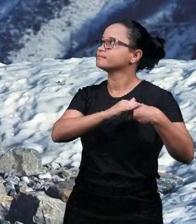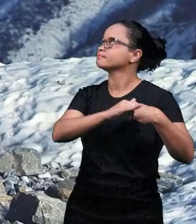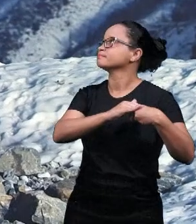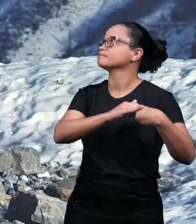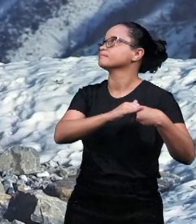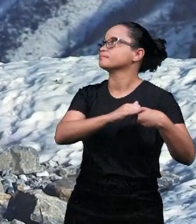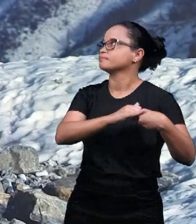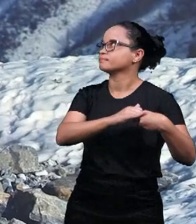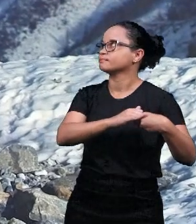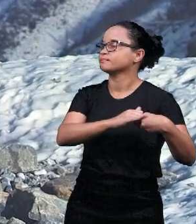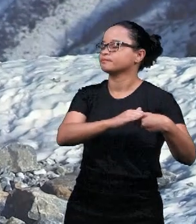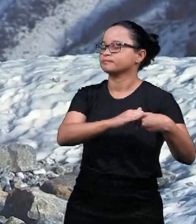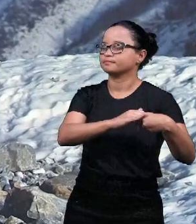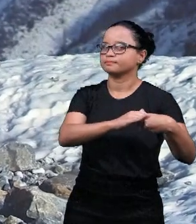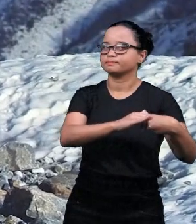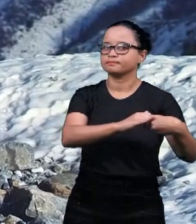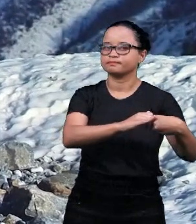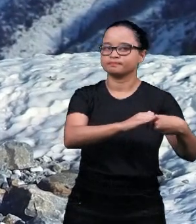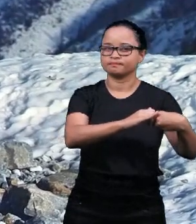por meu